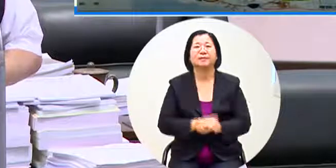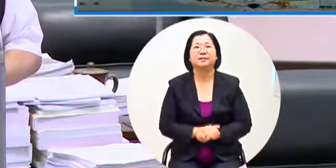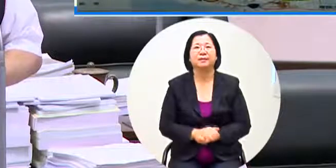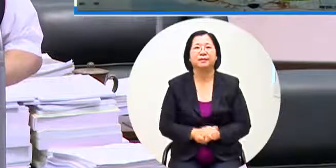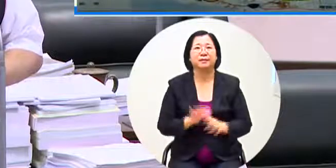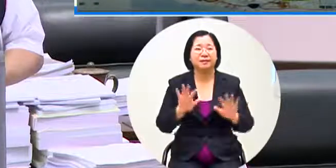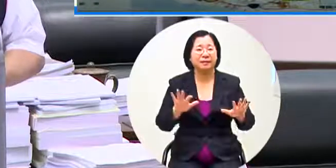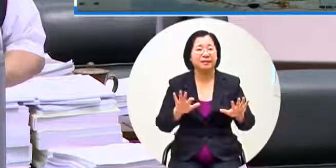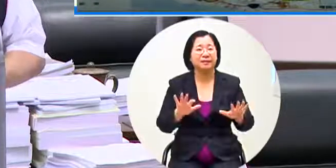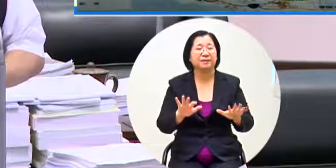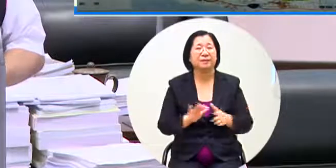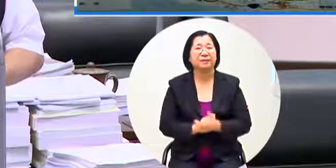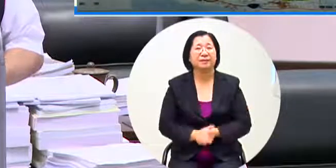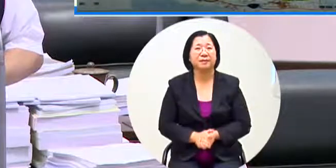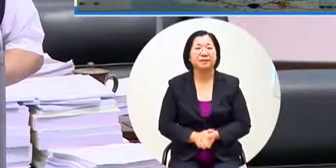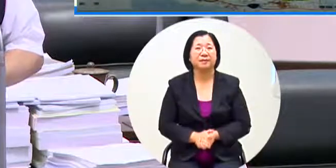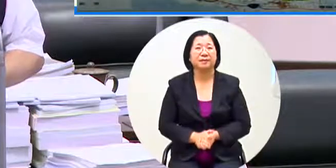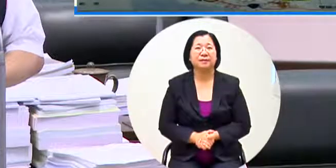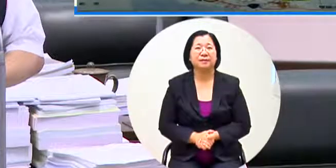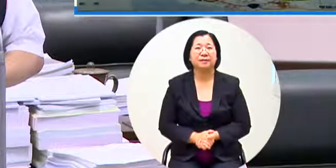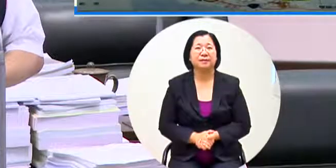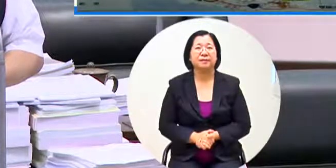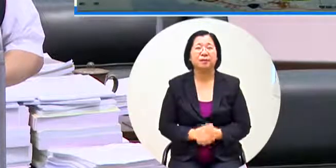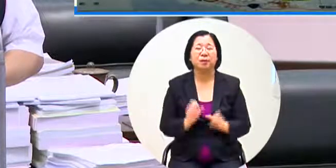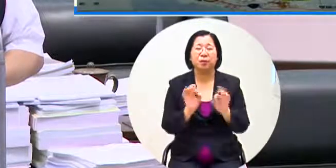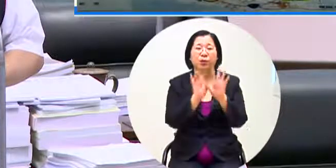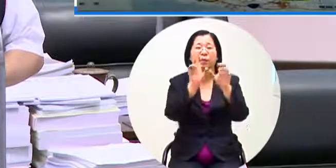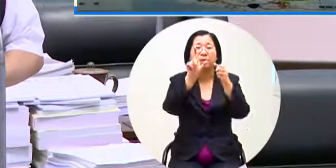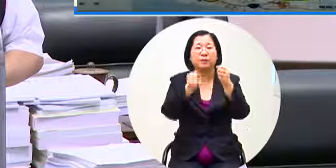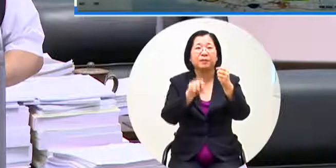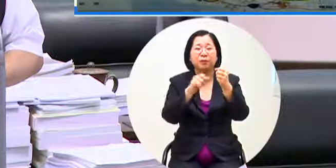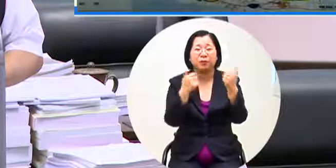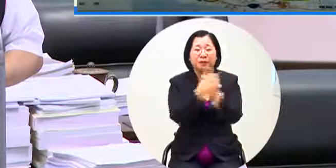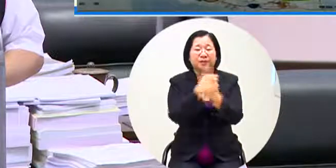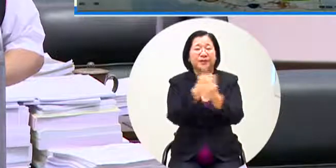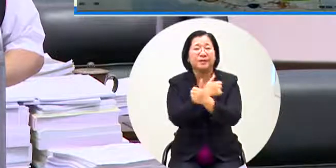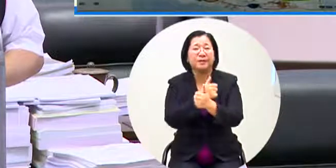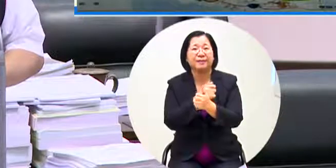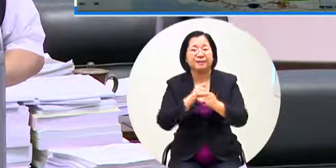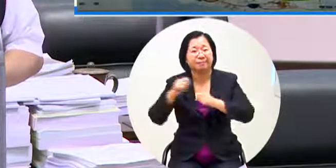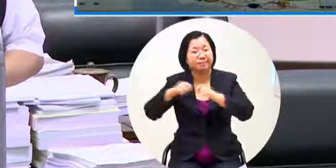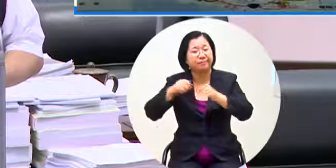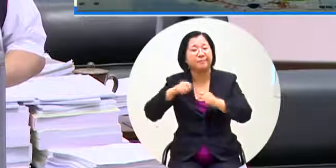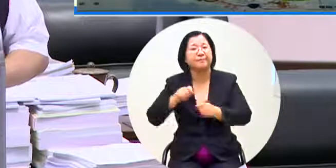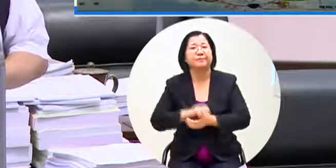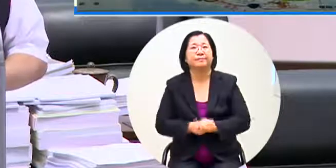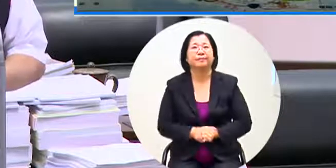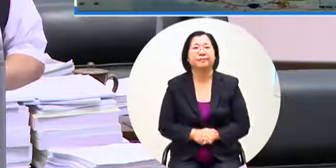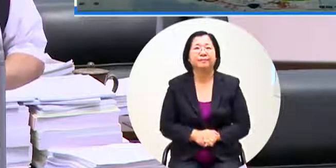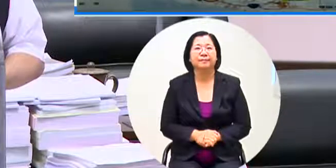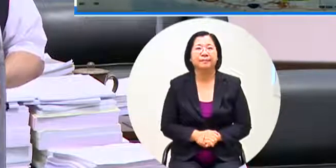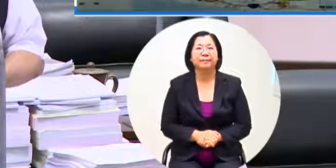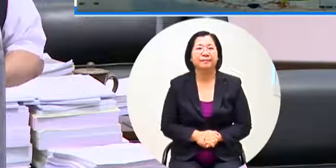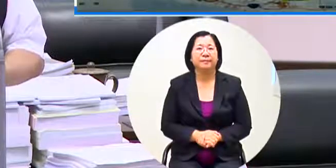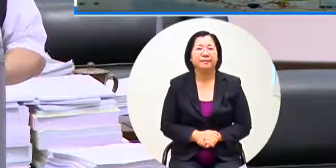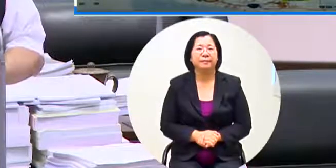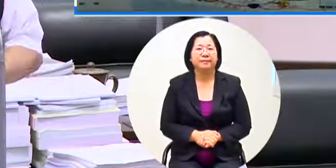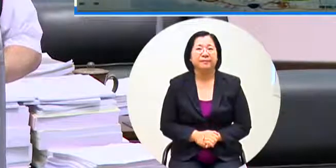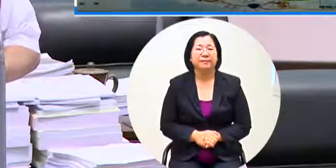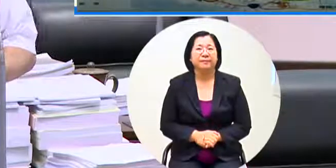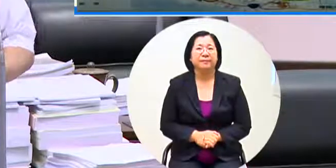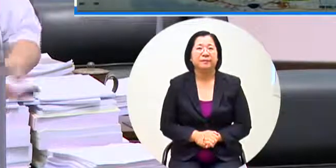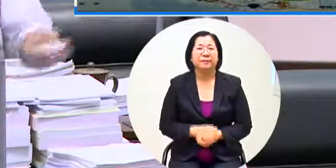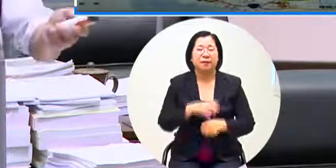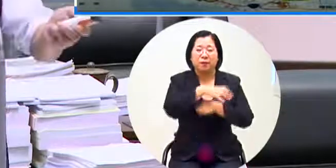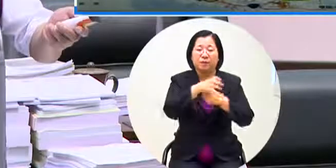光明路替代方案啊，我这个在这个环评的时啊，已经认为不